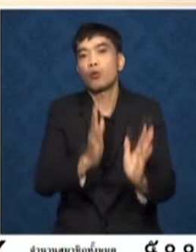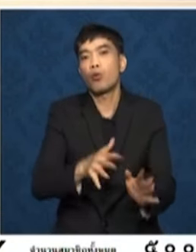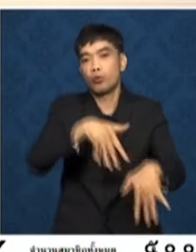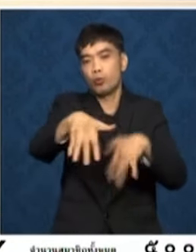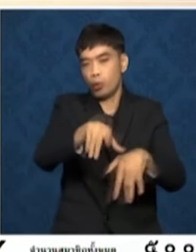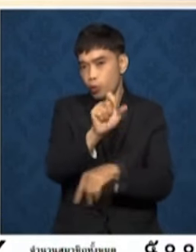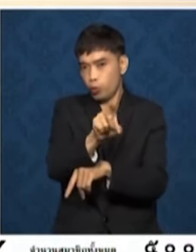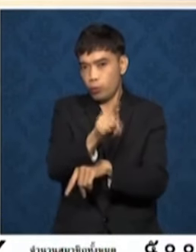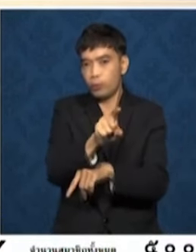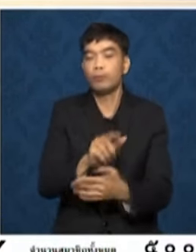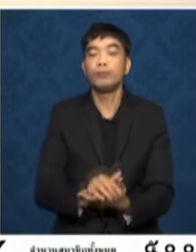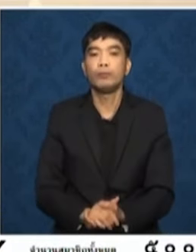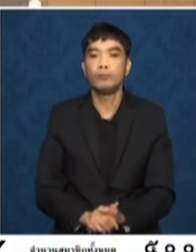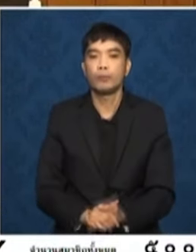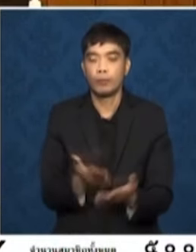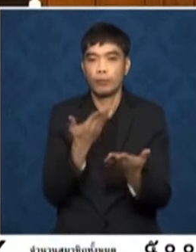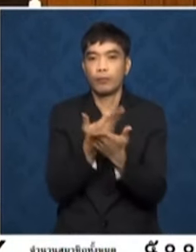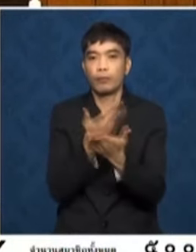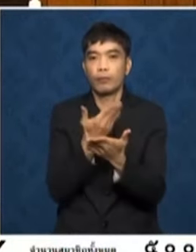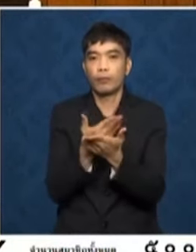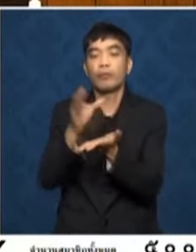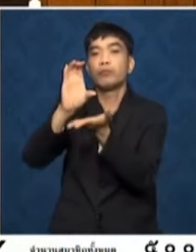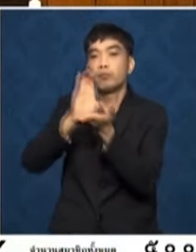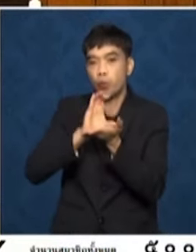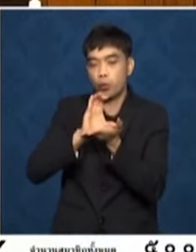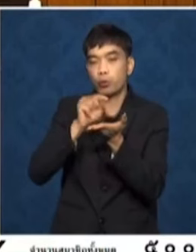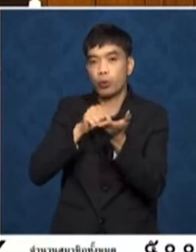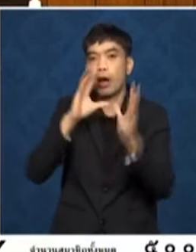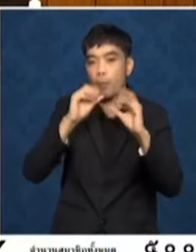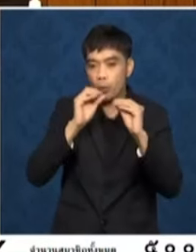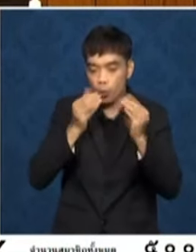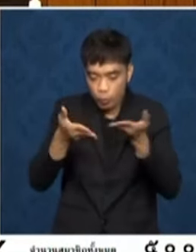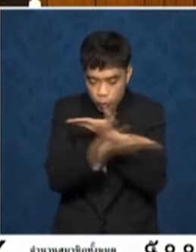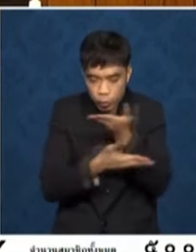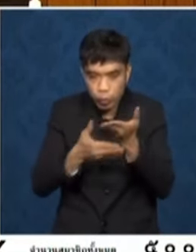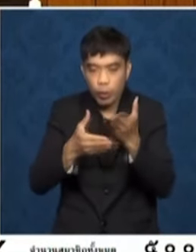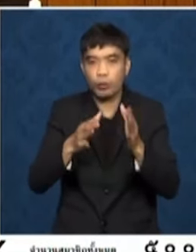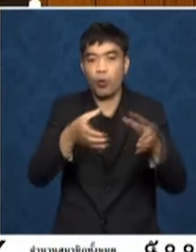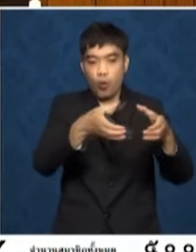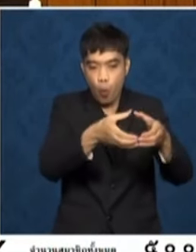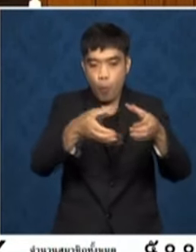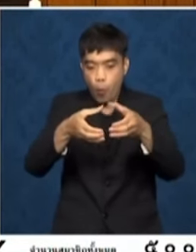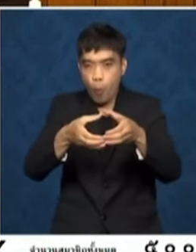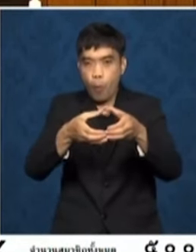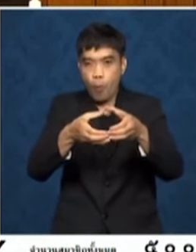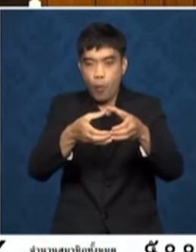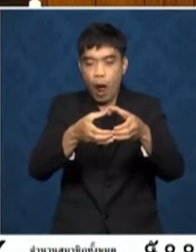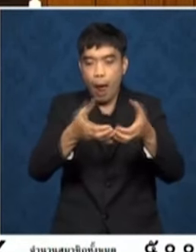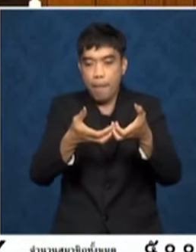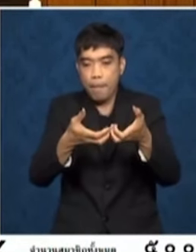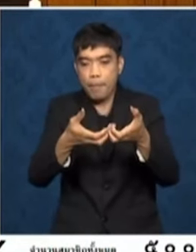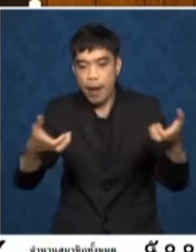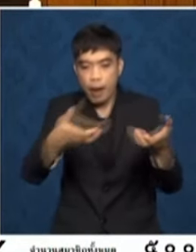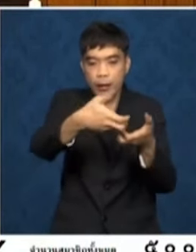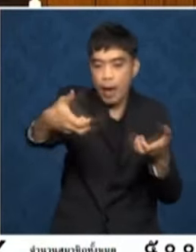โดยในการดำเนนการประชุพิจนาร่พระมาณยึดหลกในรูปขององคแ่เป็หน่งเดียวทีมเดียวกันไม่แบ่งฟายรัฐ